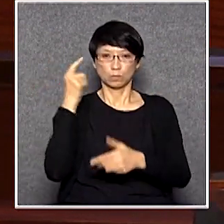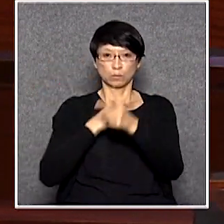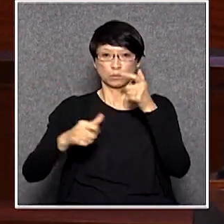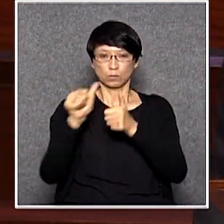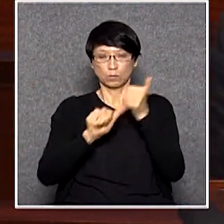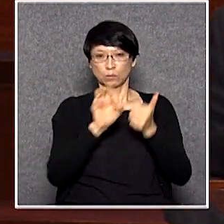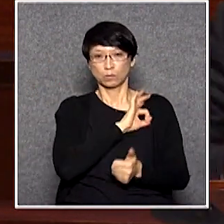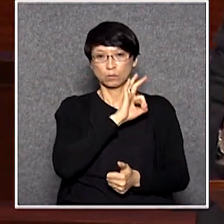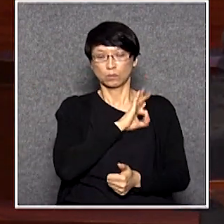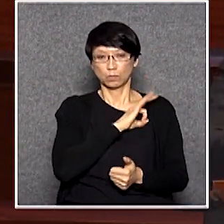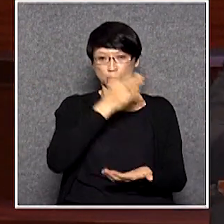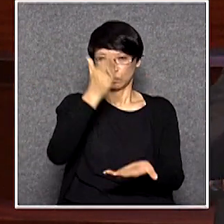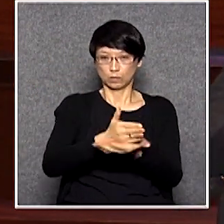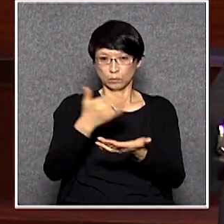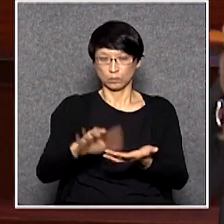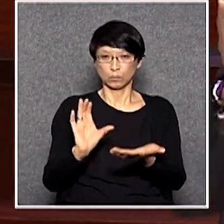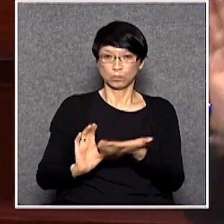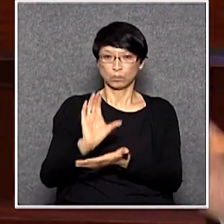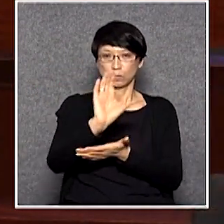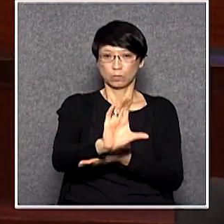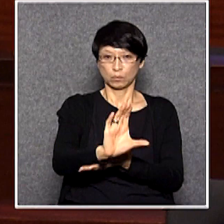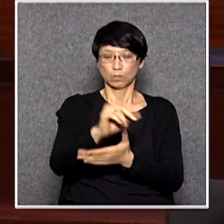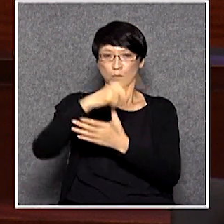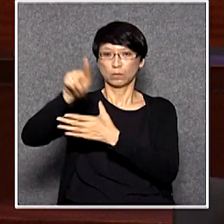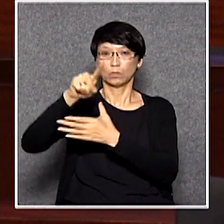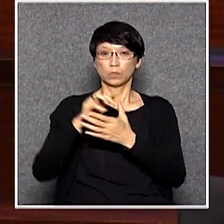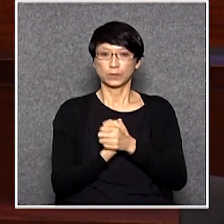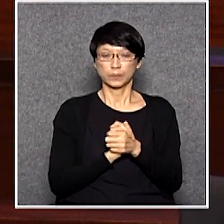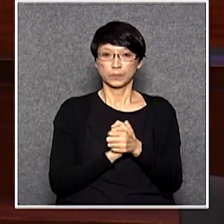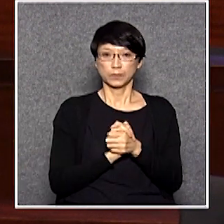搞定了，撥款呢就被通過，是吧？